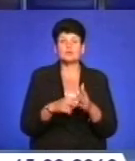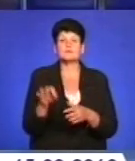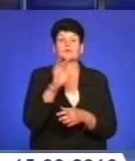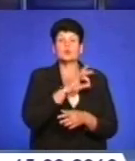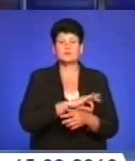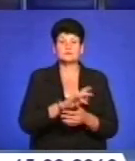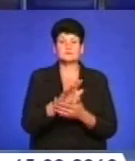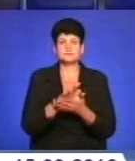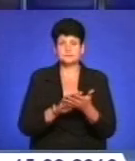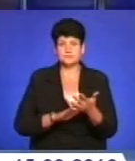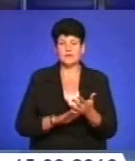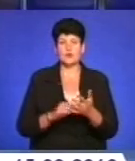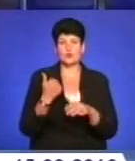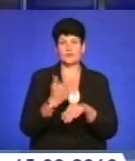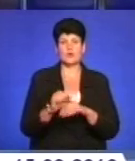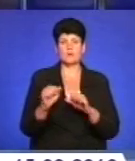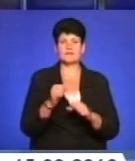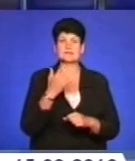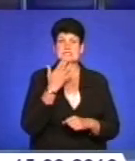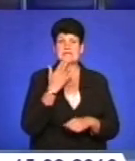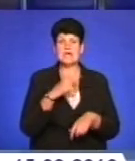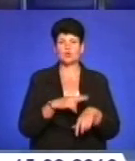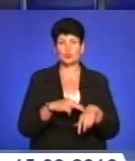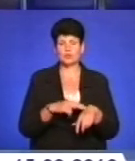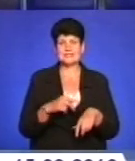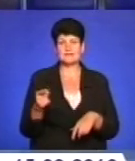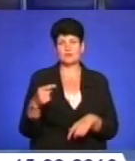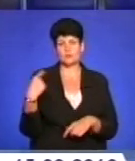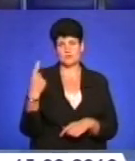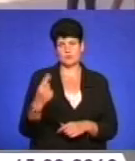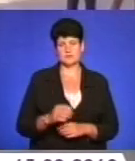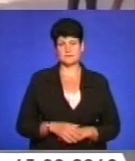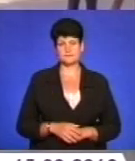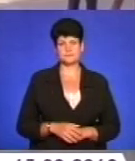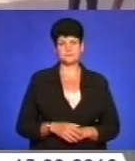сектору комунікації Головного управління Національної поліції в Тернопільській області.